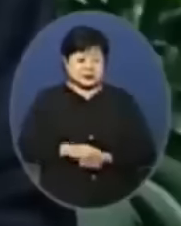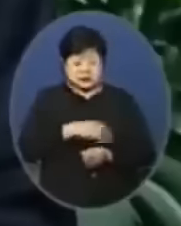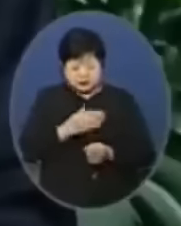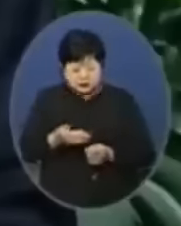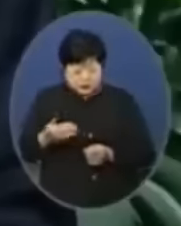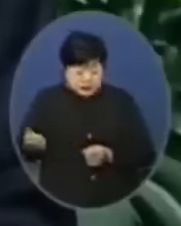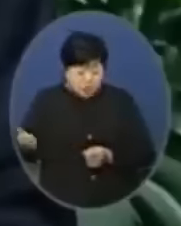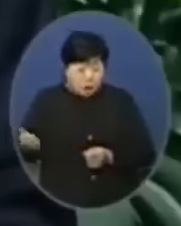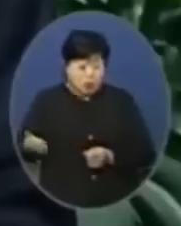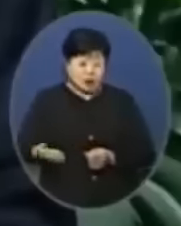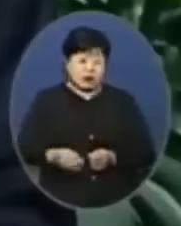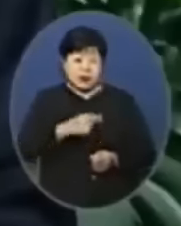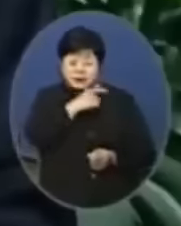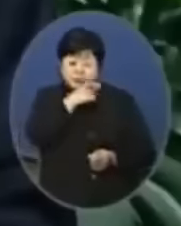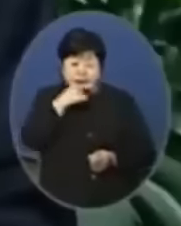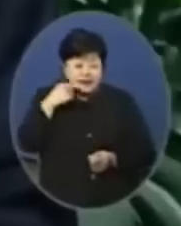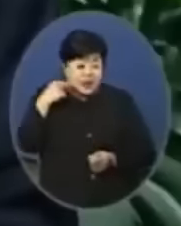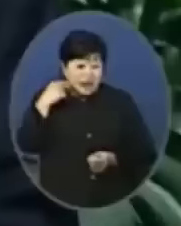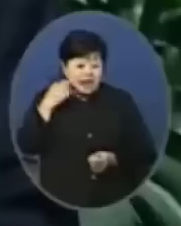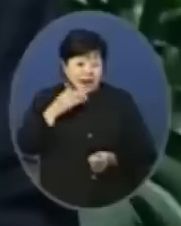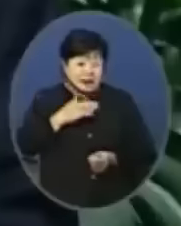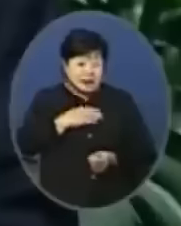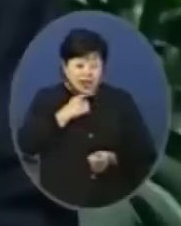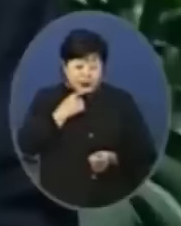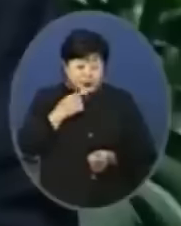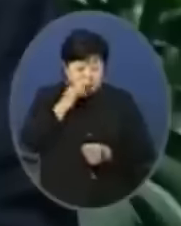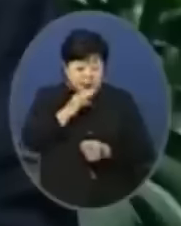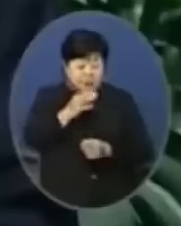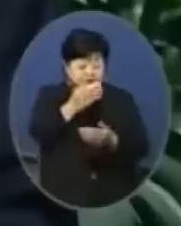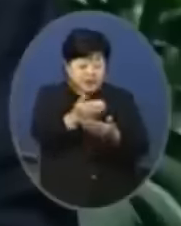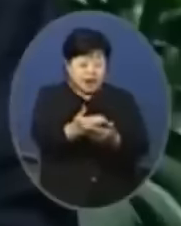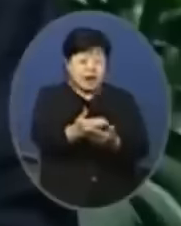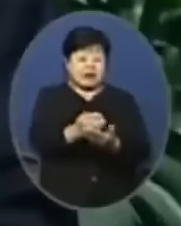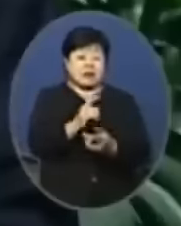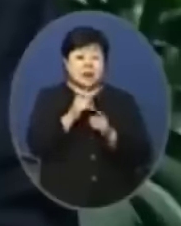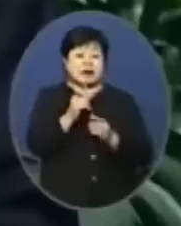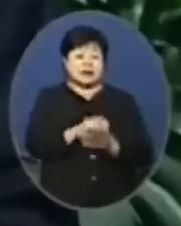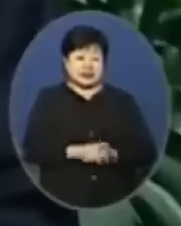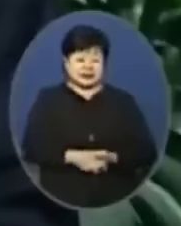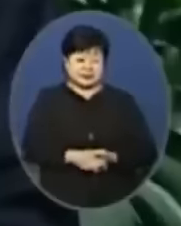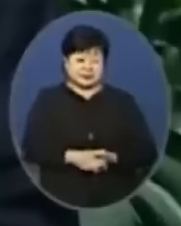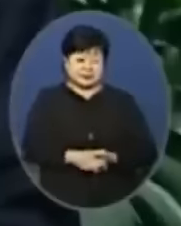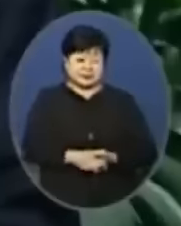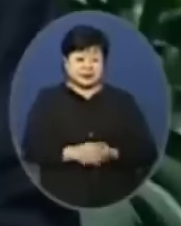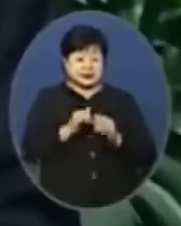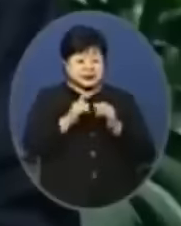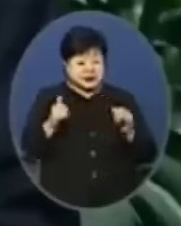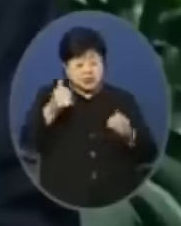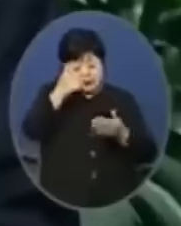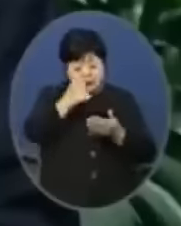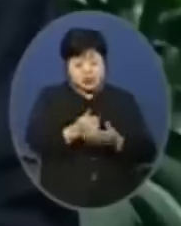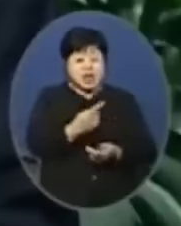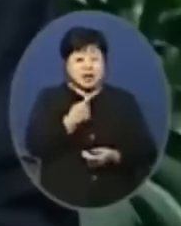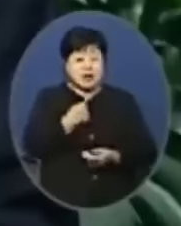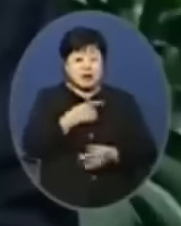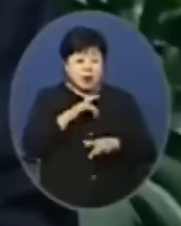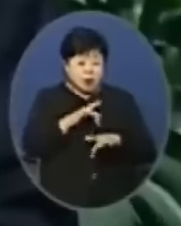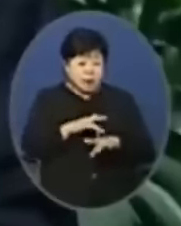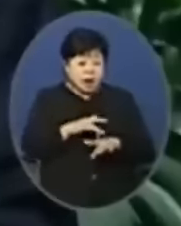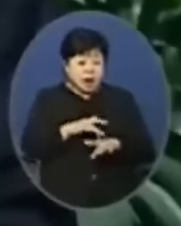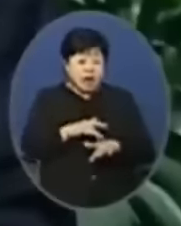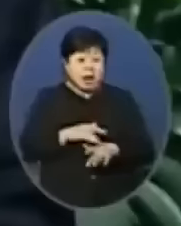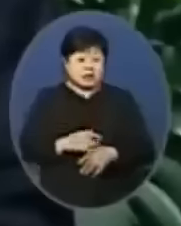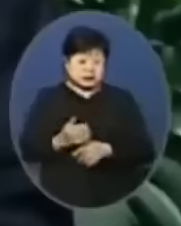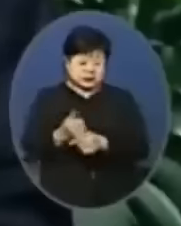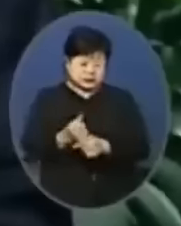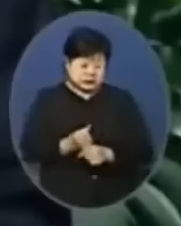흐르면서 그 피가 나의 피값을 내놓으라고 마귀에게 용으로 하는 것입니다. 사람들이 죄를 지어서 마귀는 그것을 볼모로